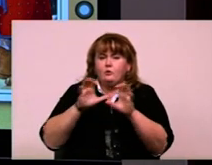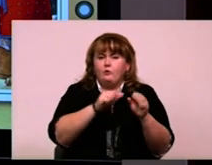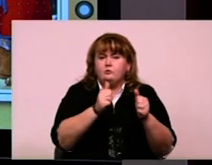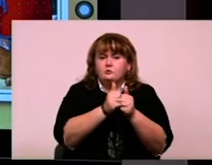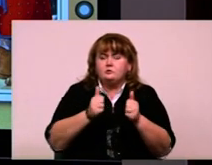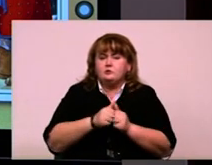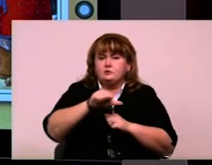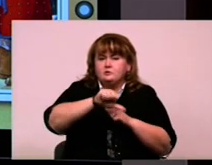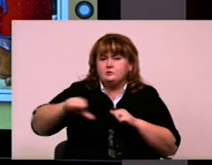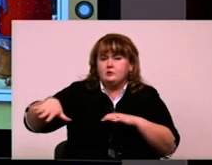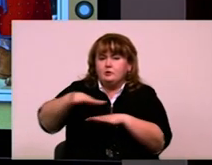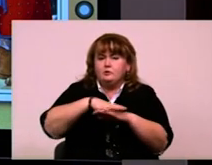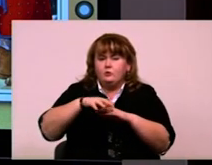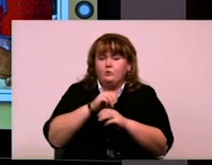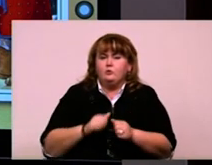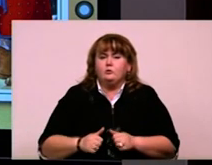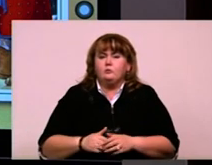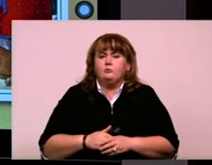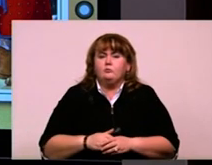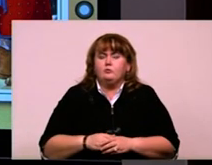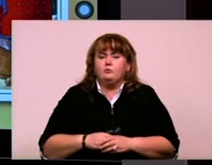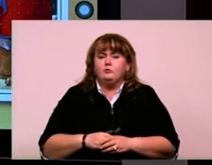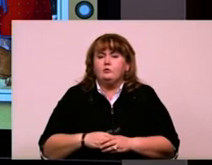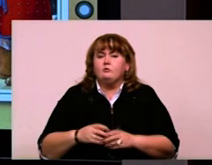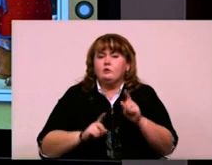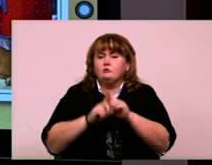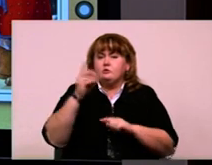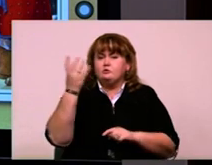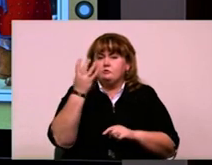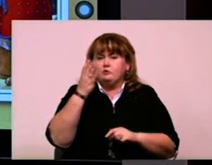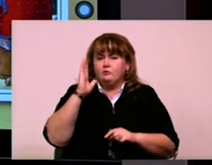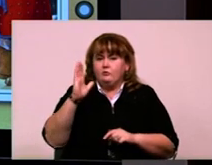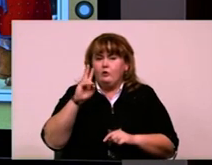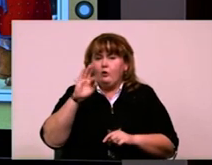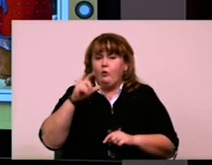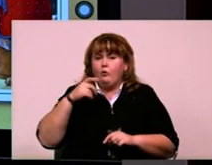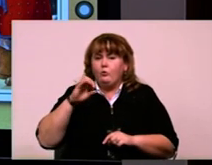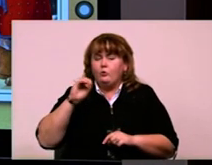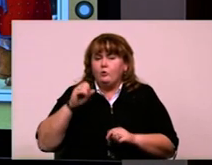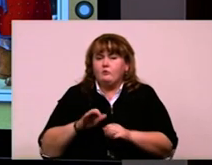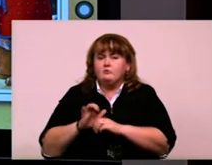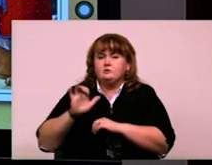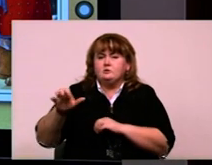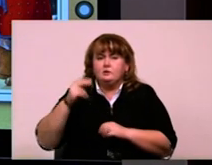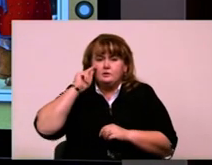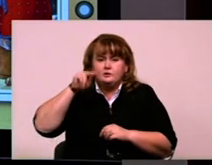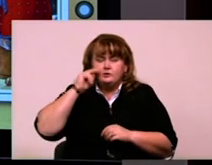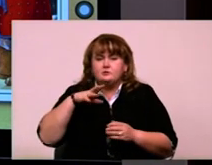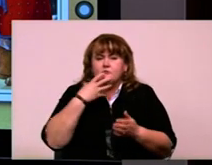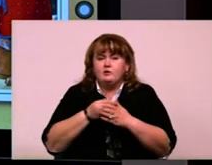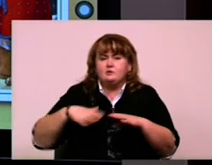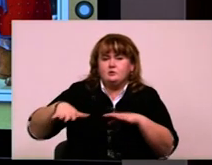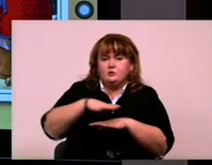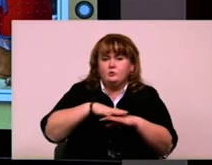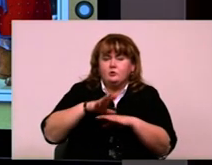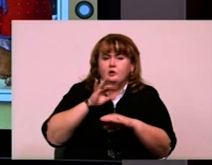соседние территории одни за другим. В начале IV века Когурё вытесняет китайцев со своей